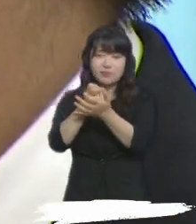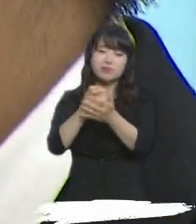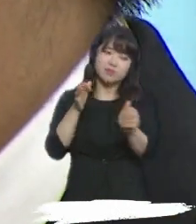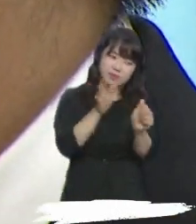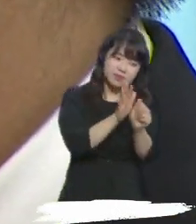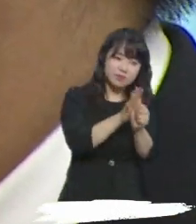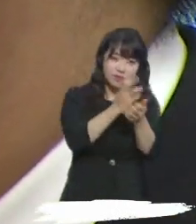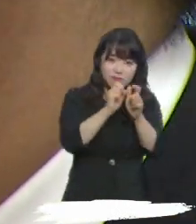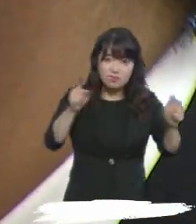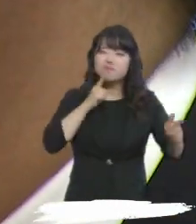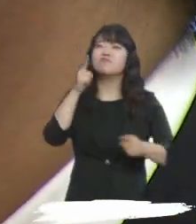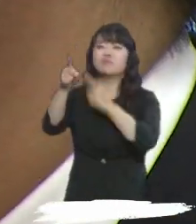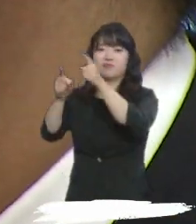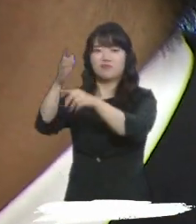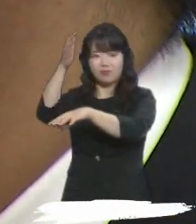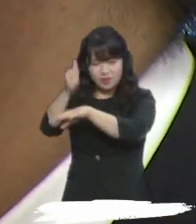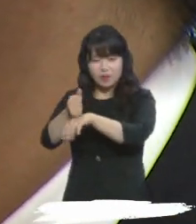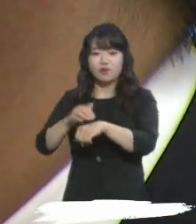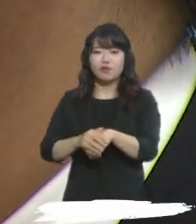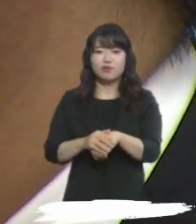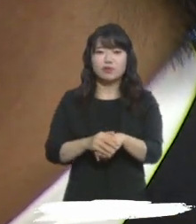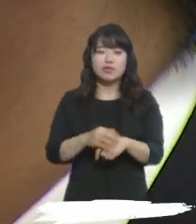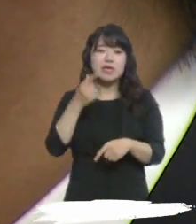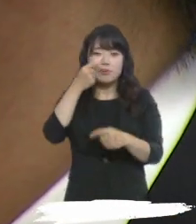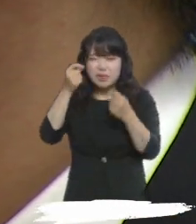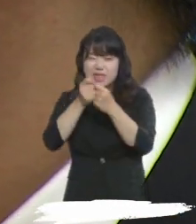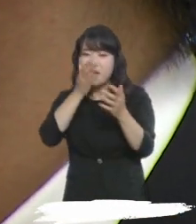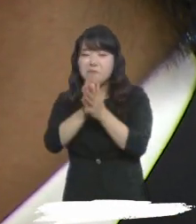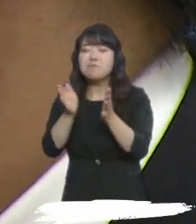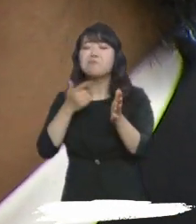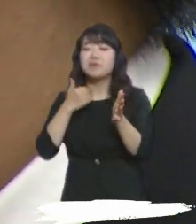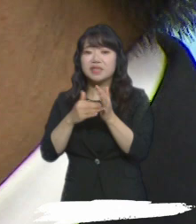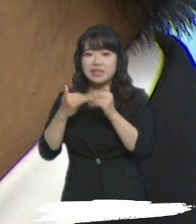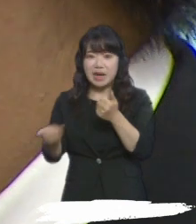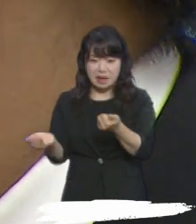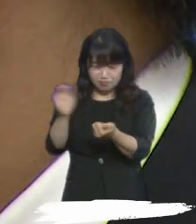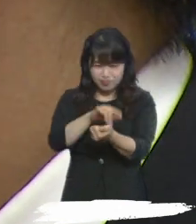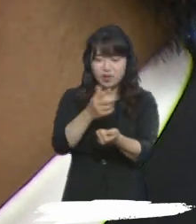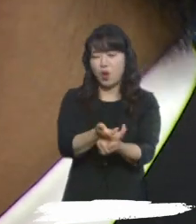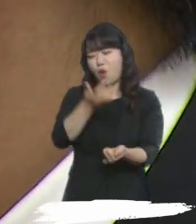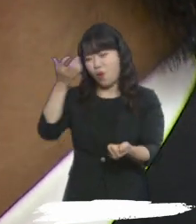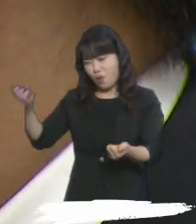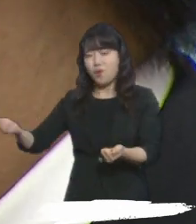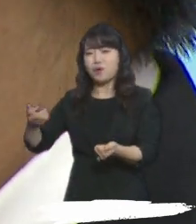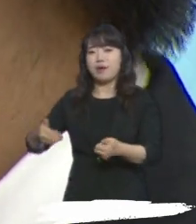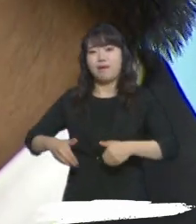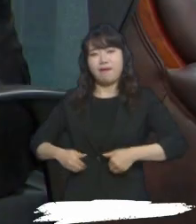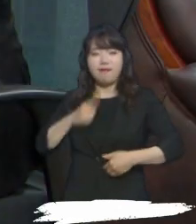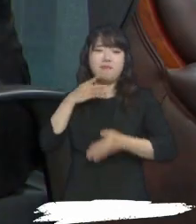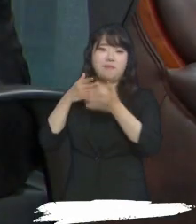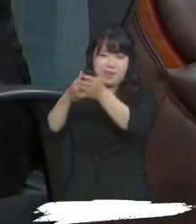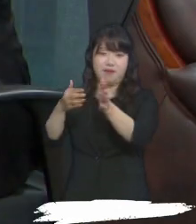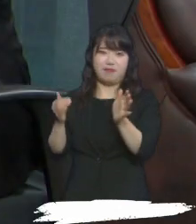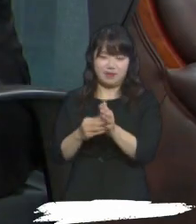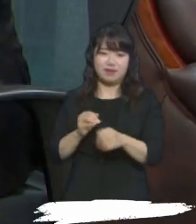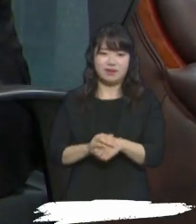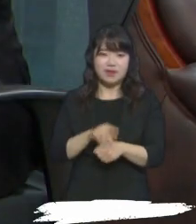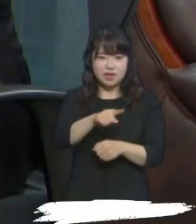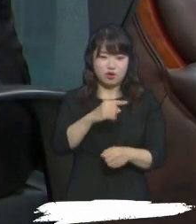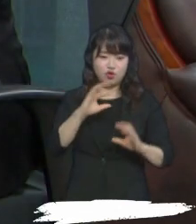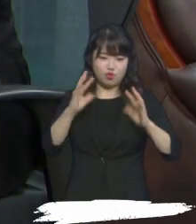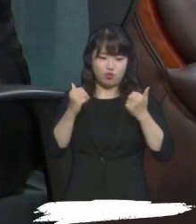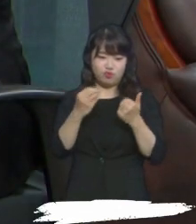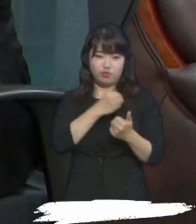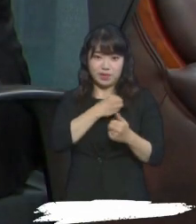발의해 친일 행위자 파묘의 근거를 마련합니다. 아직까지 친일 행위자에게 주어진 훈장,